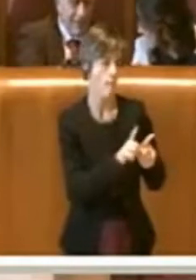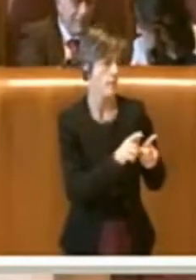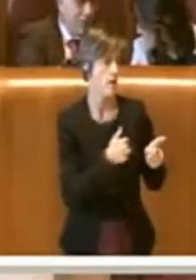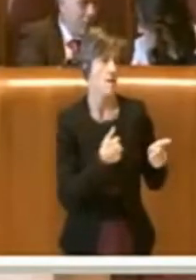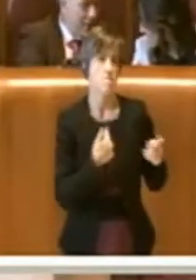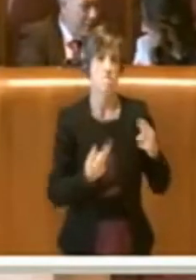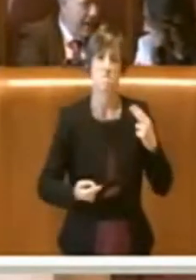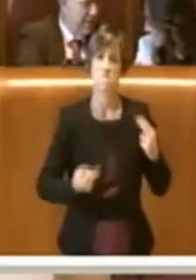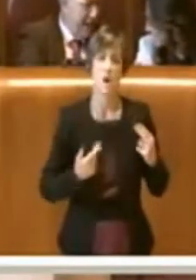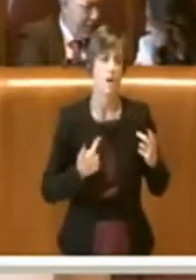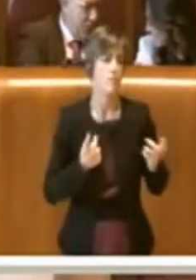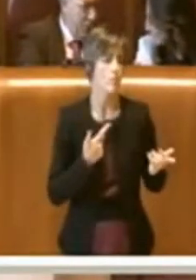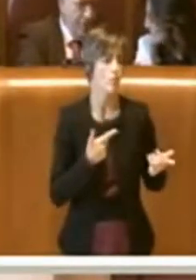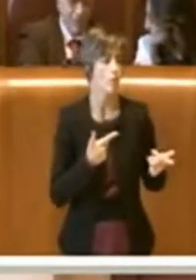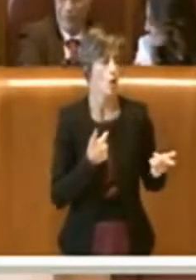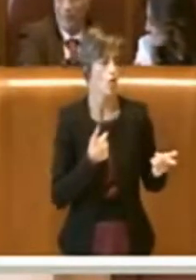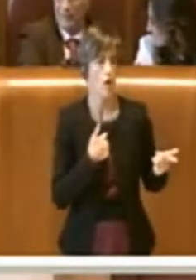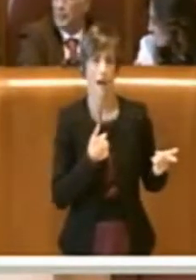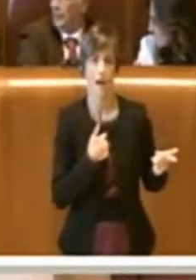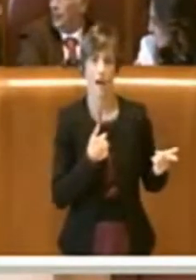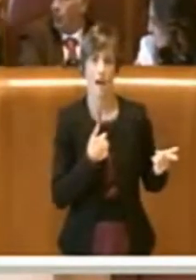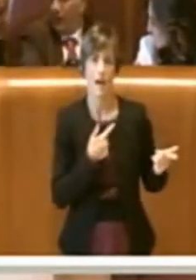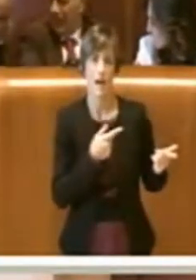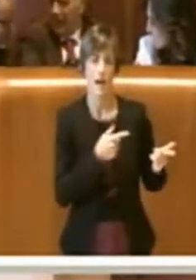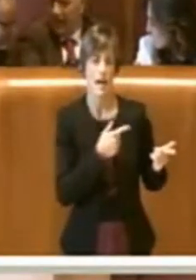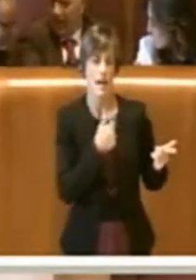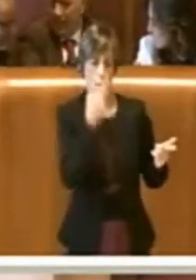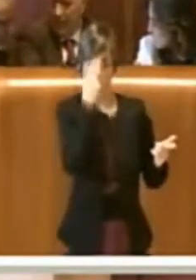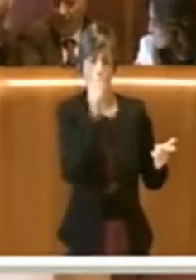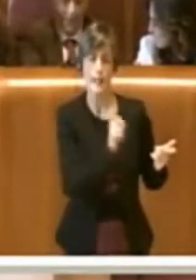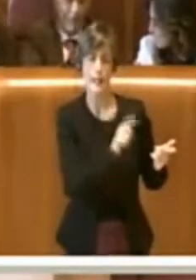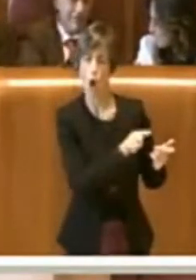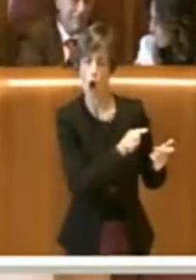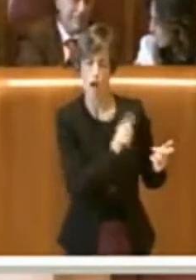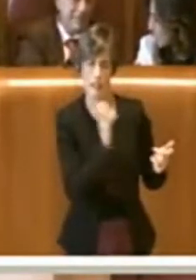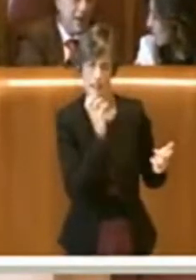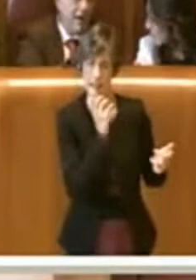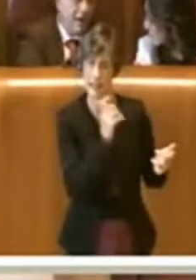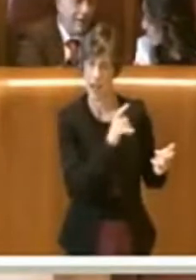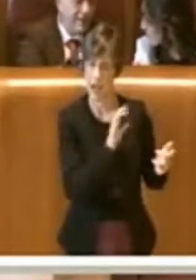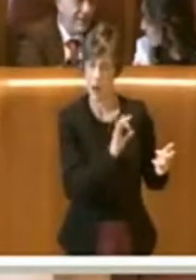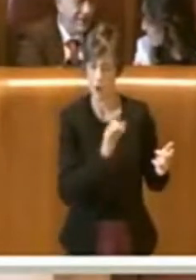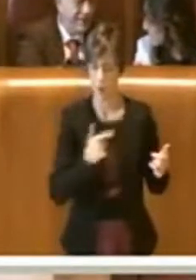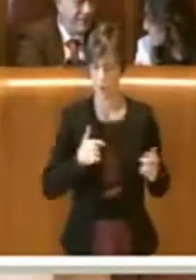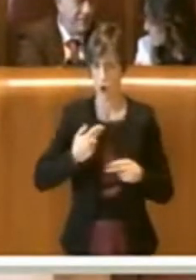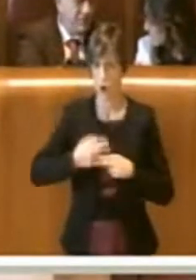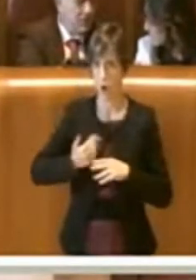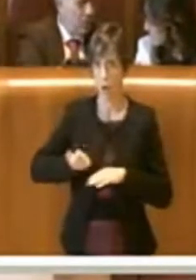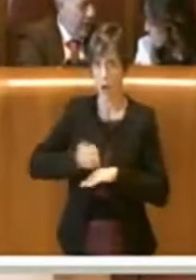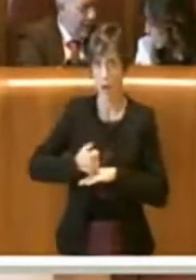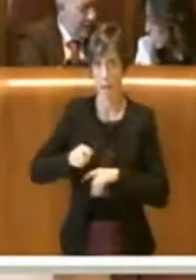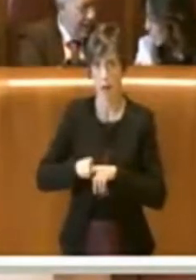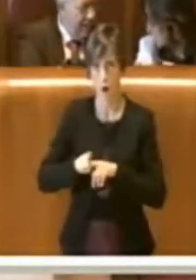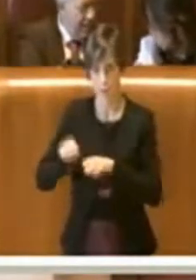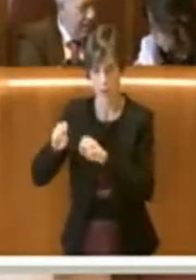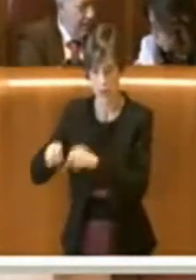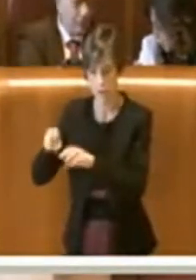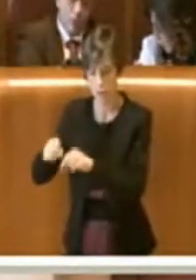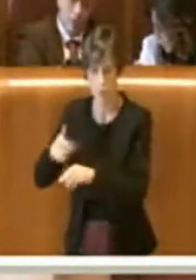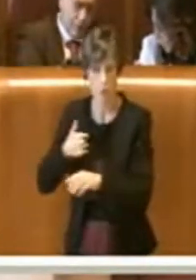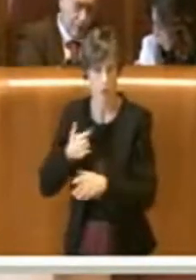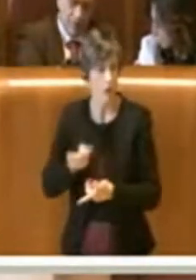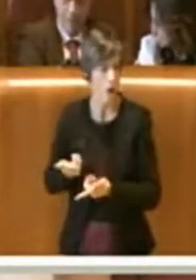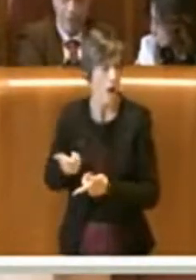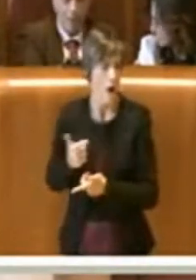che Roma Capitale è stata colpita per quanto riguarda i propri rifiuti con due incendi,